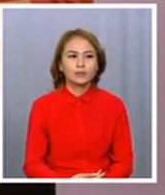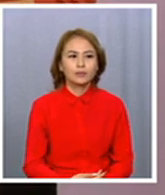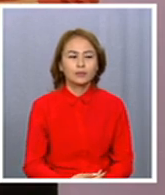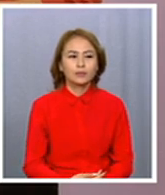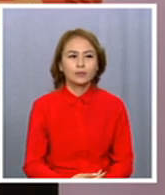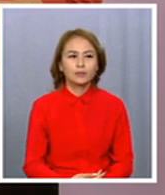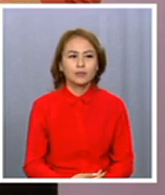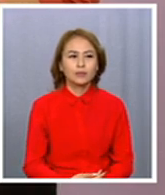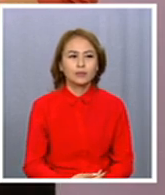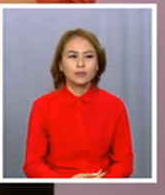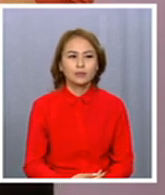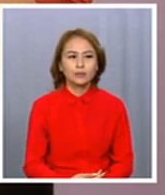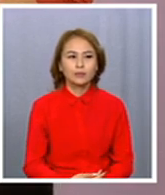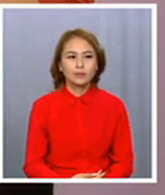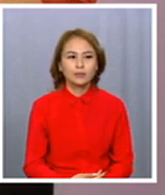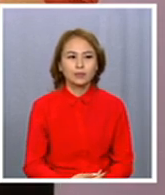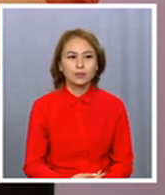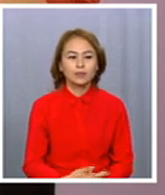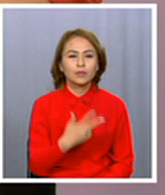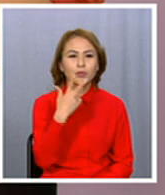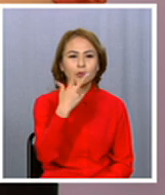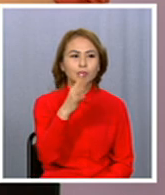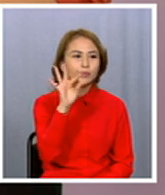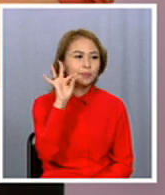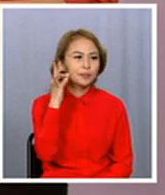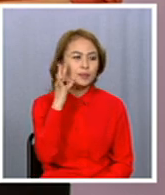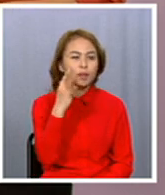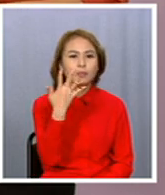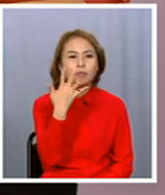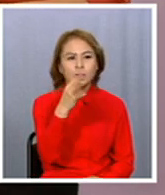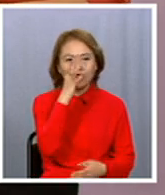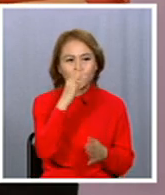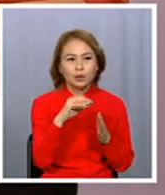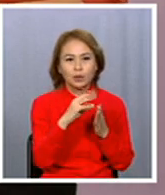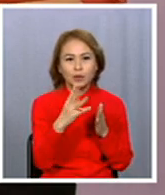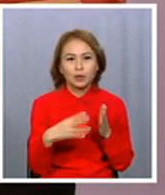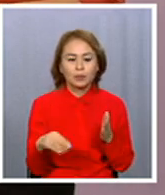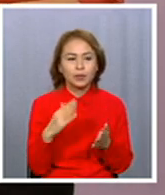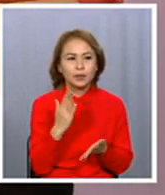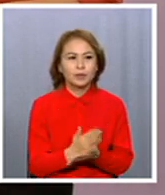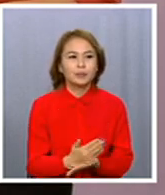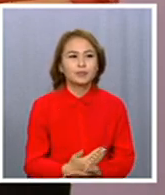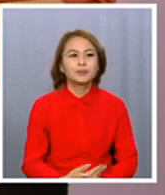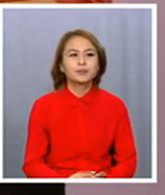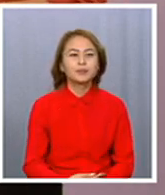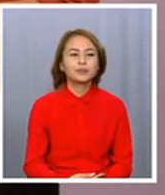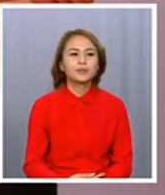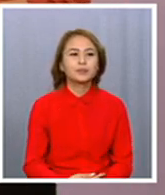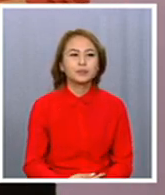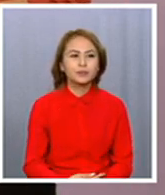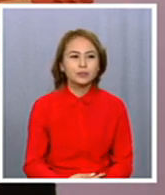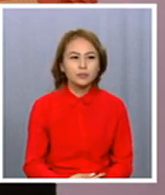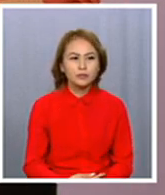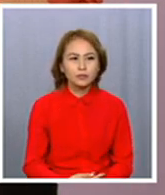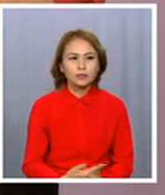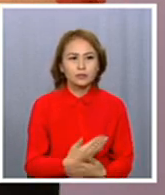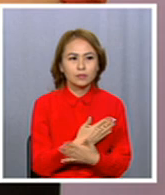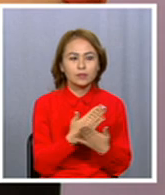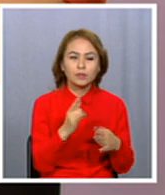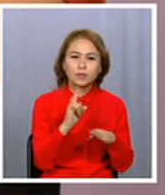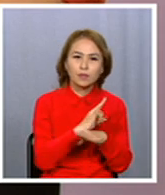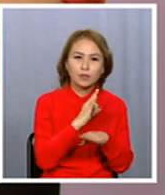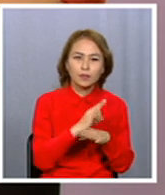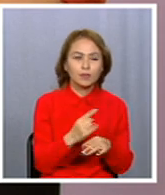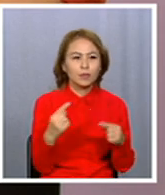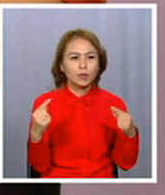Келесі мәліметке назар аударайық. Үш мысықтың 5 құйрығы бар. Бұл ақпарат жалған ба,